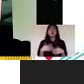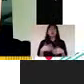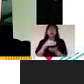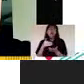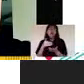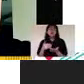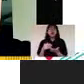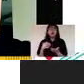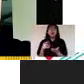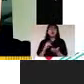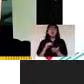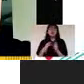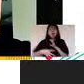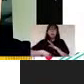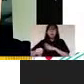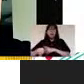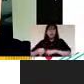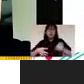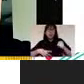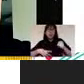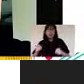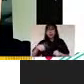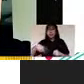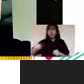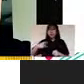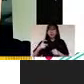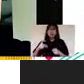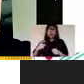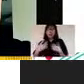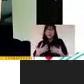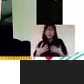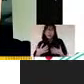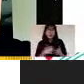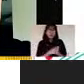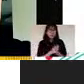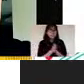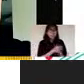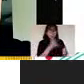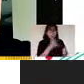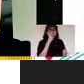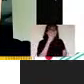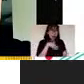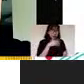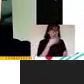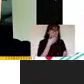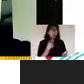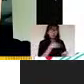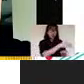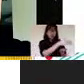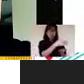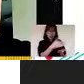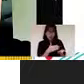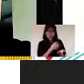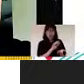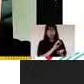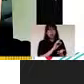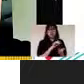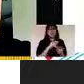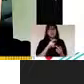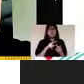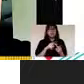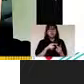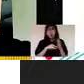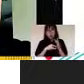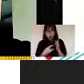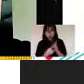mereka melakukan pembobolan data perbankan, pembobolan data perusahaan teknologi, pencurian data dari